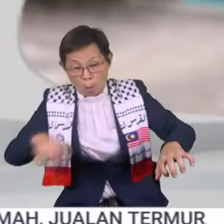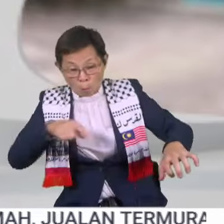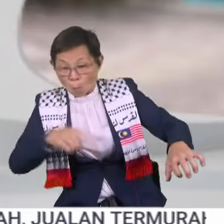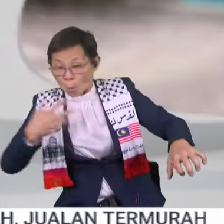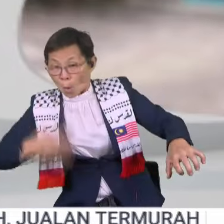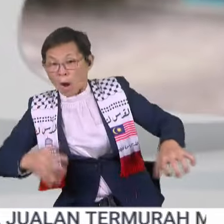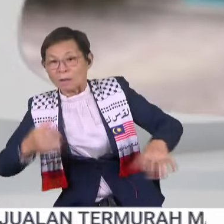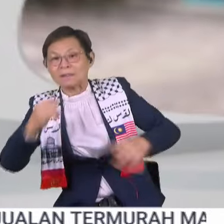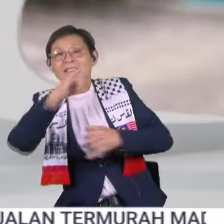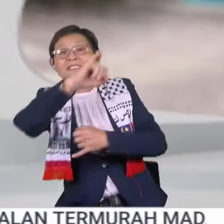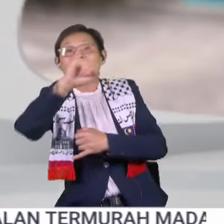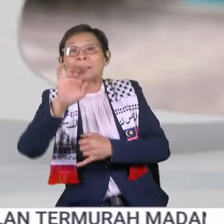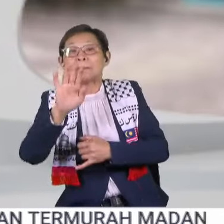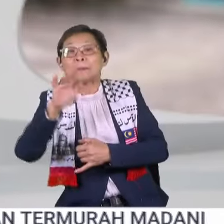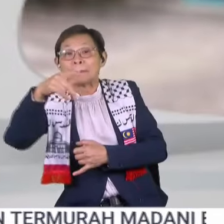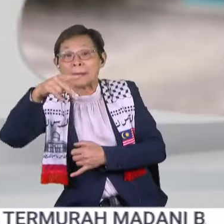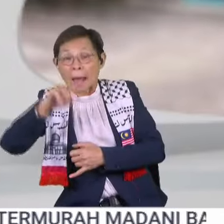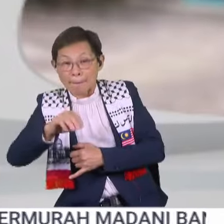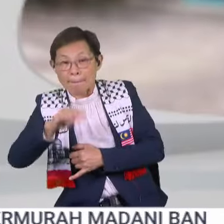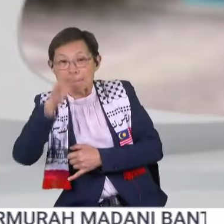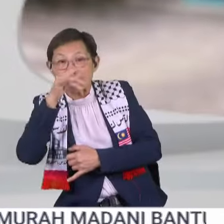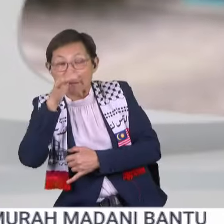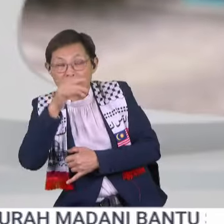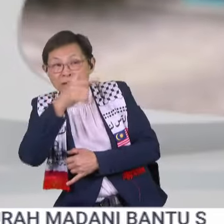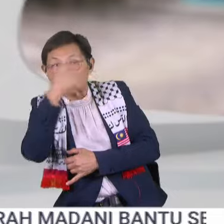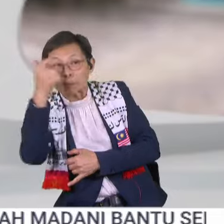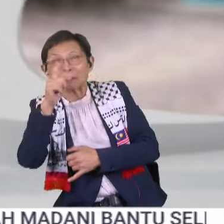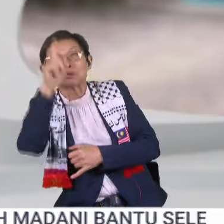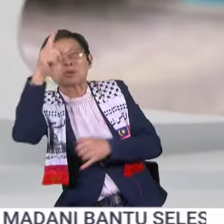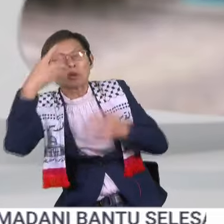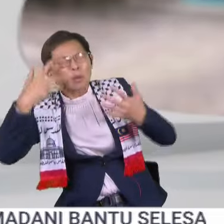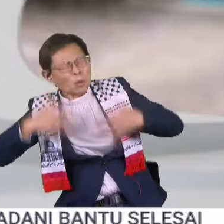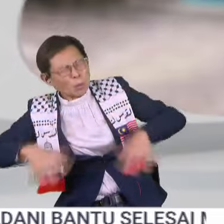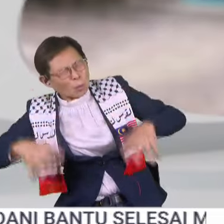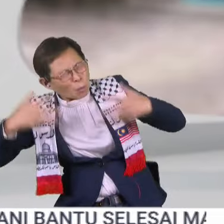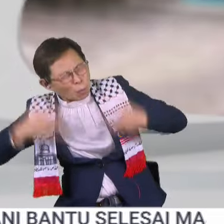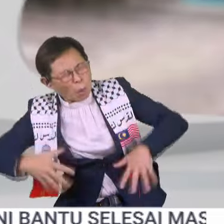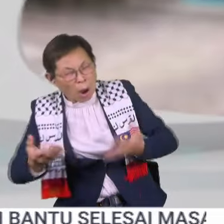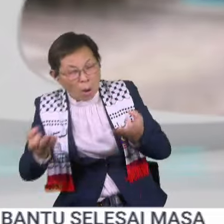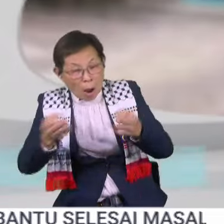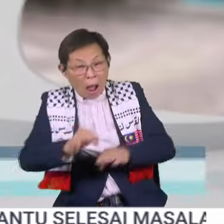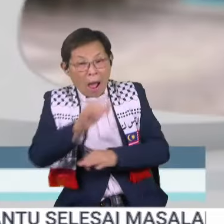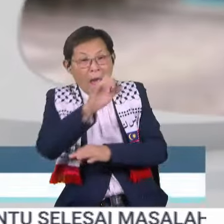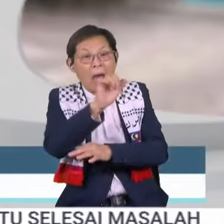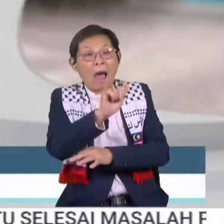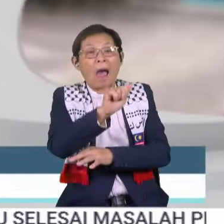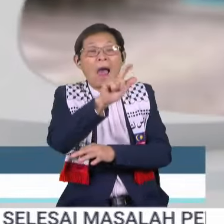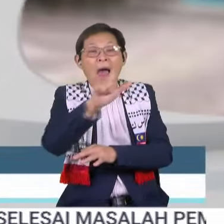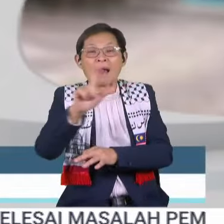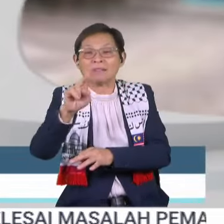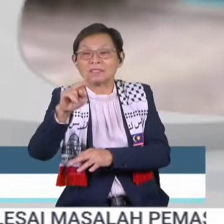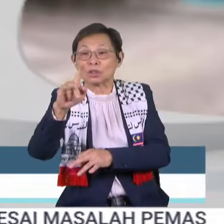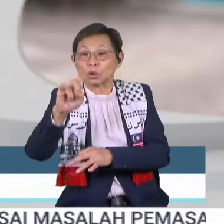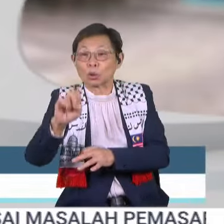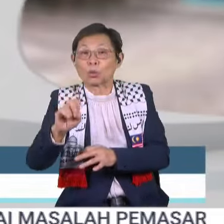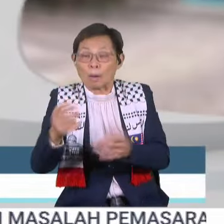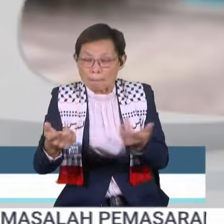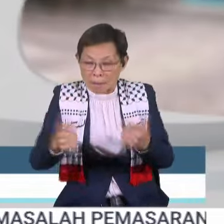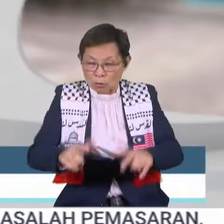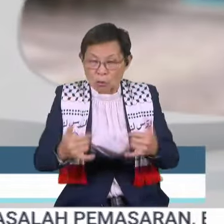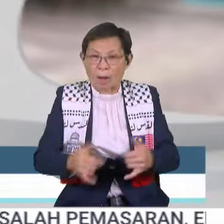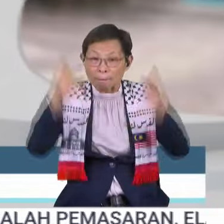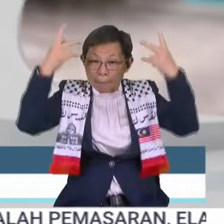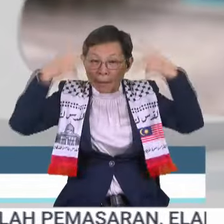pasti jabatan Bomba dan penyelamat jvpm Melaka susulan cuaca panas atauenomen yang meland ini timbalan